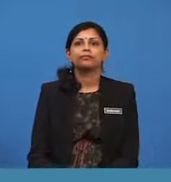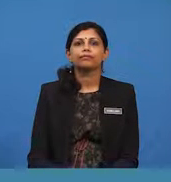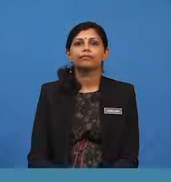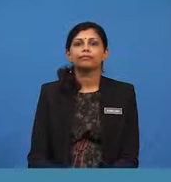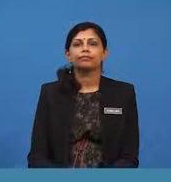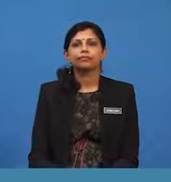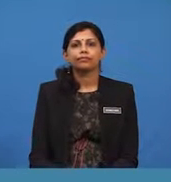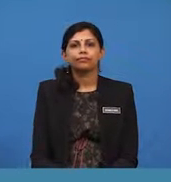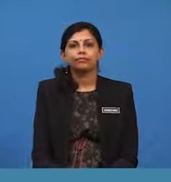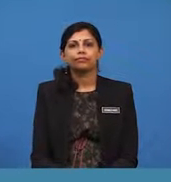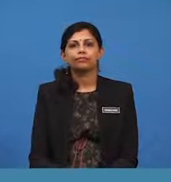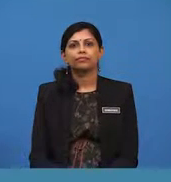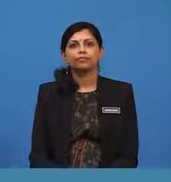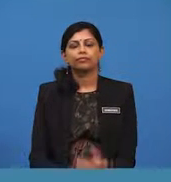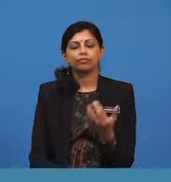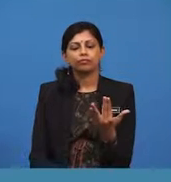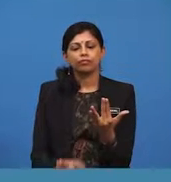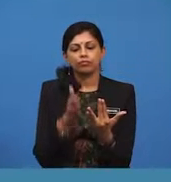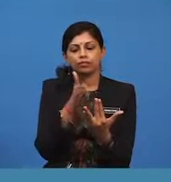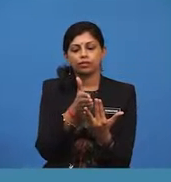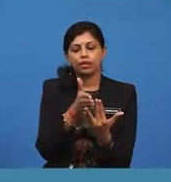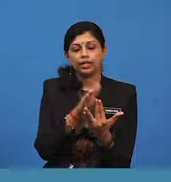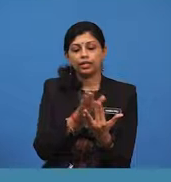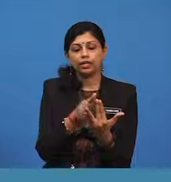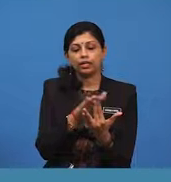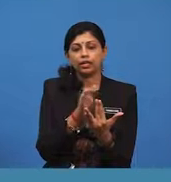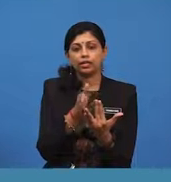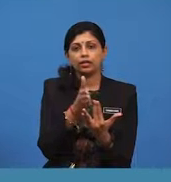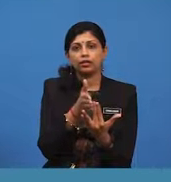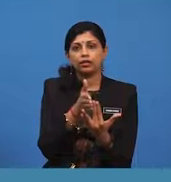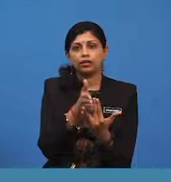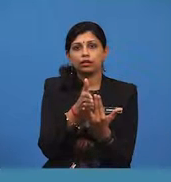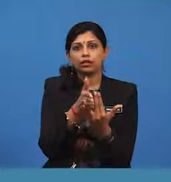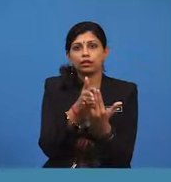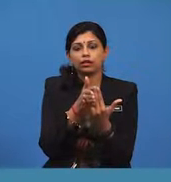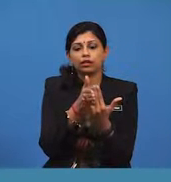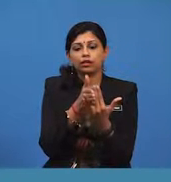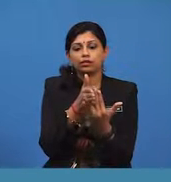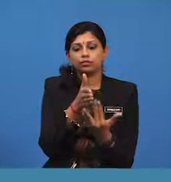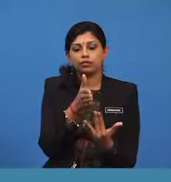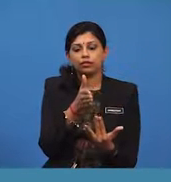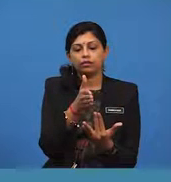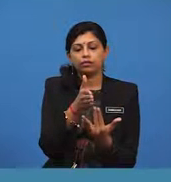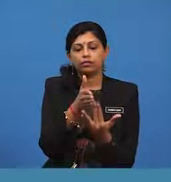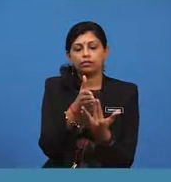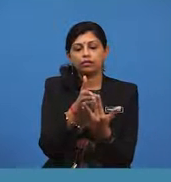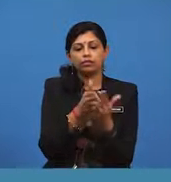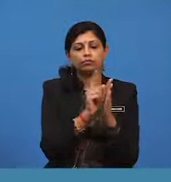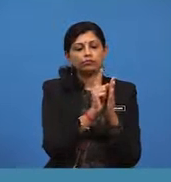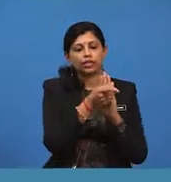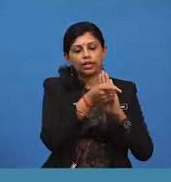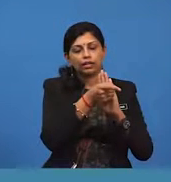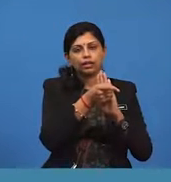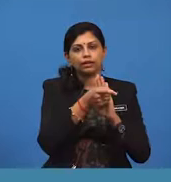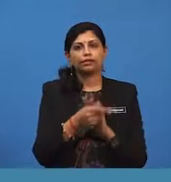Seterusnya, apabila magnet digerakkan ke atas, didapati jarum galvanometer terpesong ke kanan.